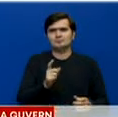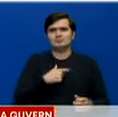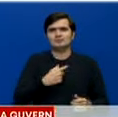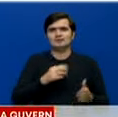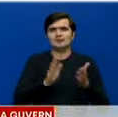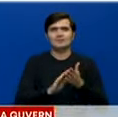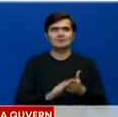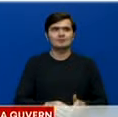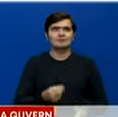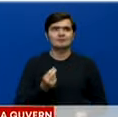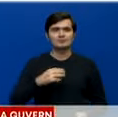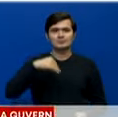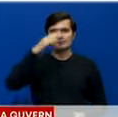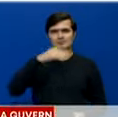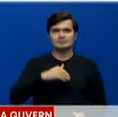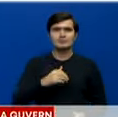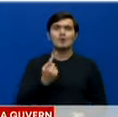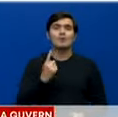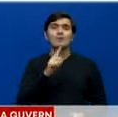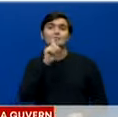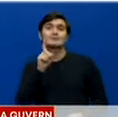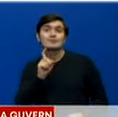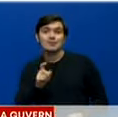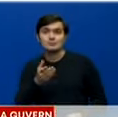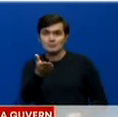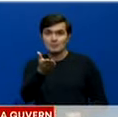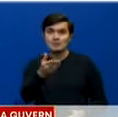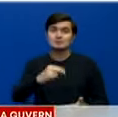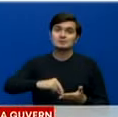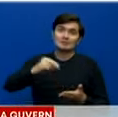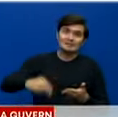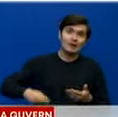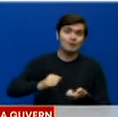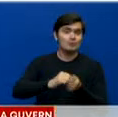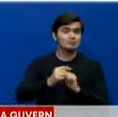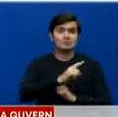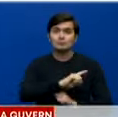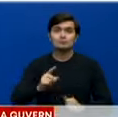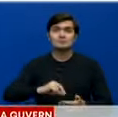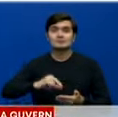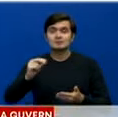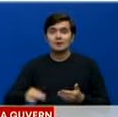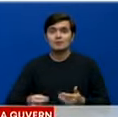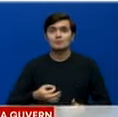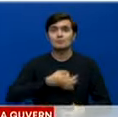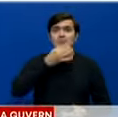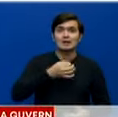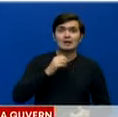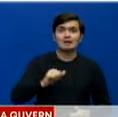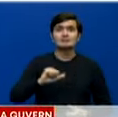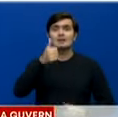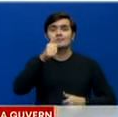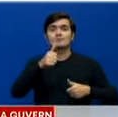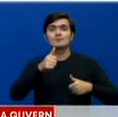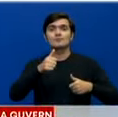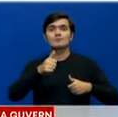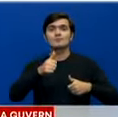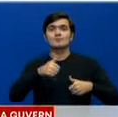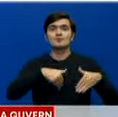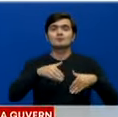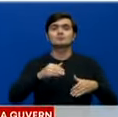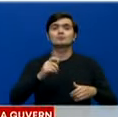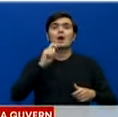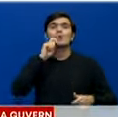dacă... Bună ziua, Alex Fontana. Întrebarea mea este dacă dumneavoastră sunteți de acord sau nu cu declarațiile premierului Victor Orban. De acord. Punctul meu de vedere